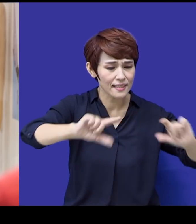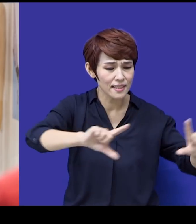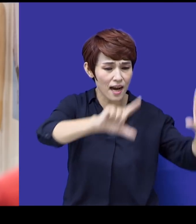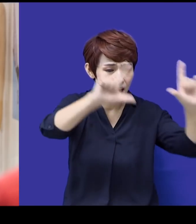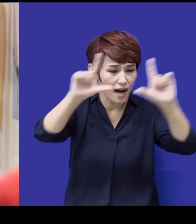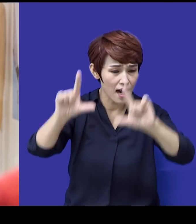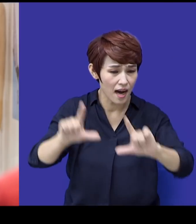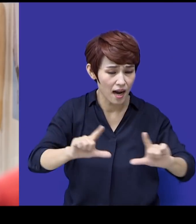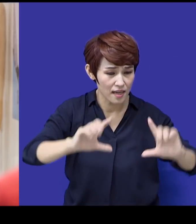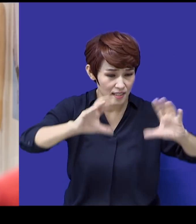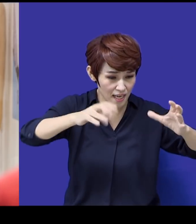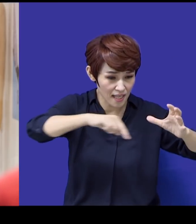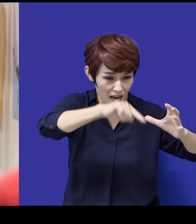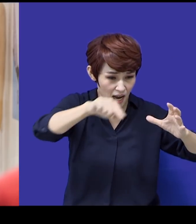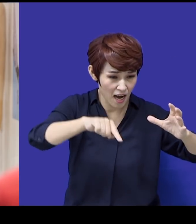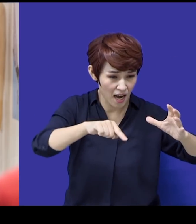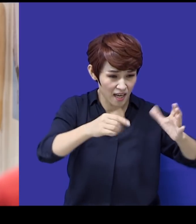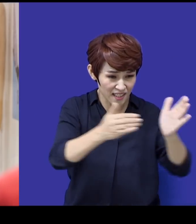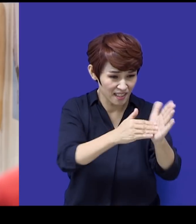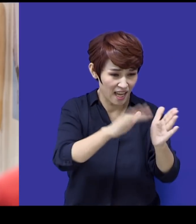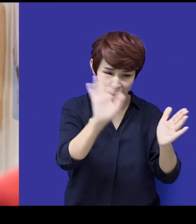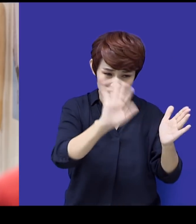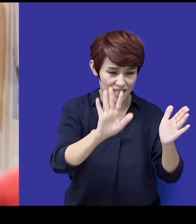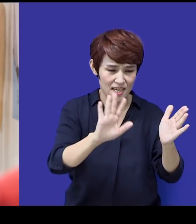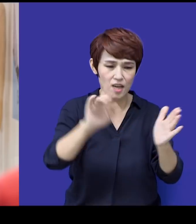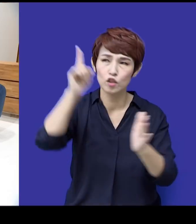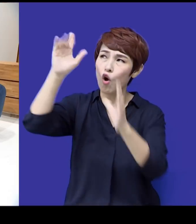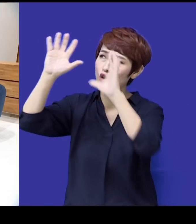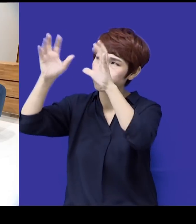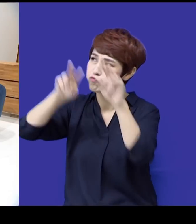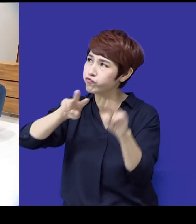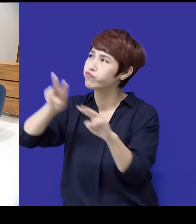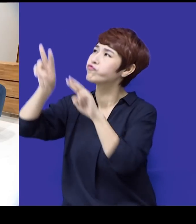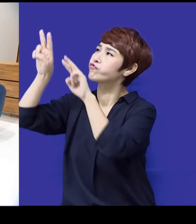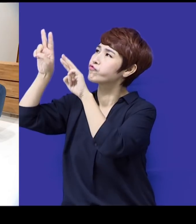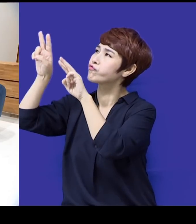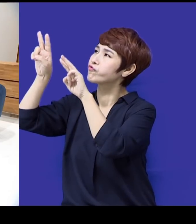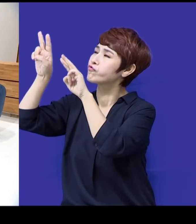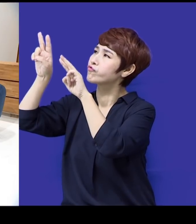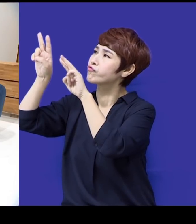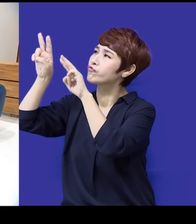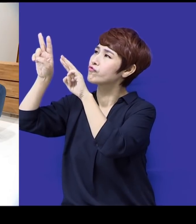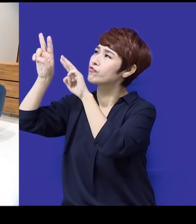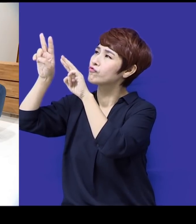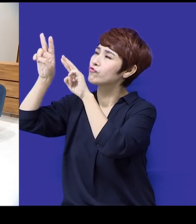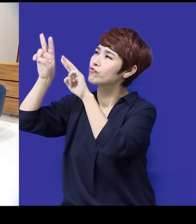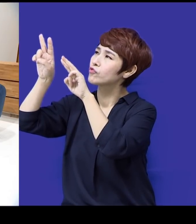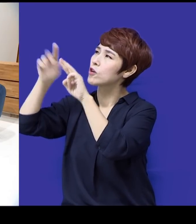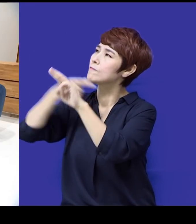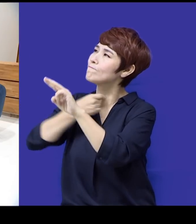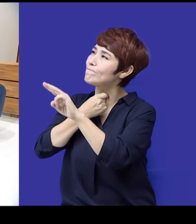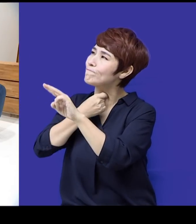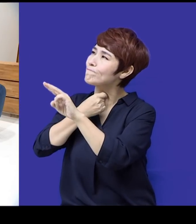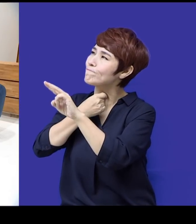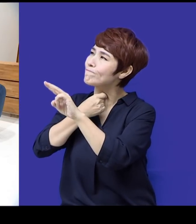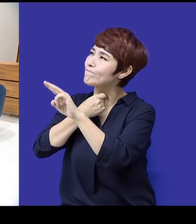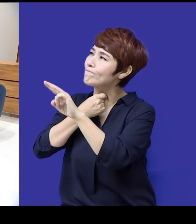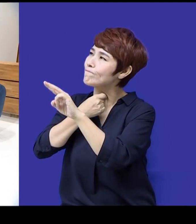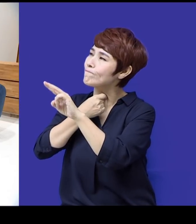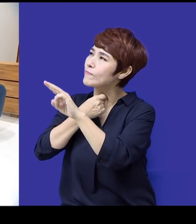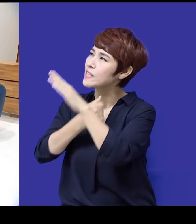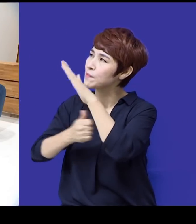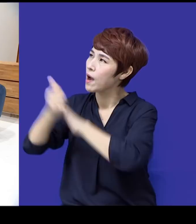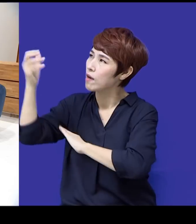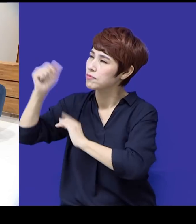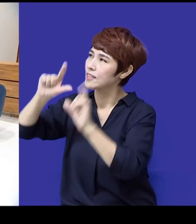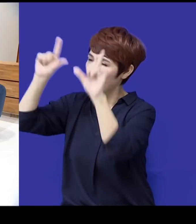예. 천국이 있다. 그걸 늘 소망하면서 살았다는 거죠. 예. 그러니까 우리가 여기서 살되더라도 최선을